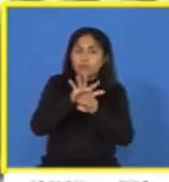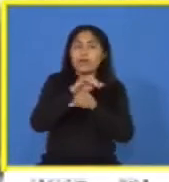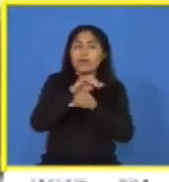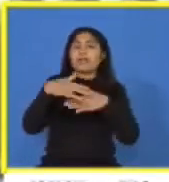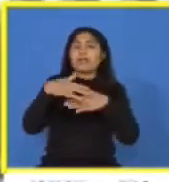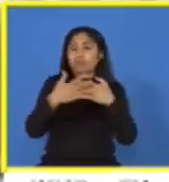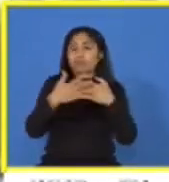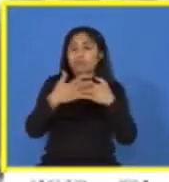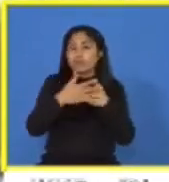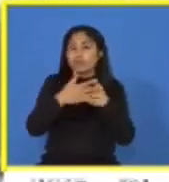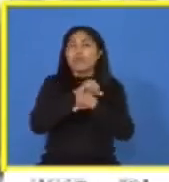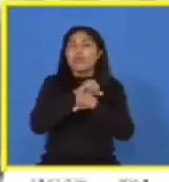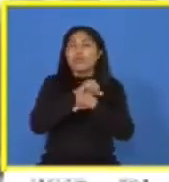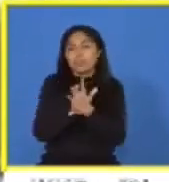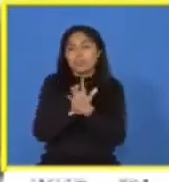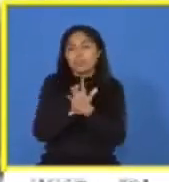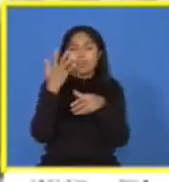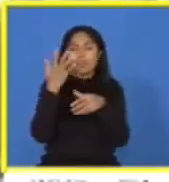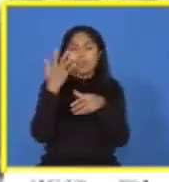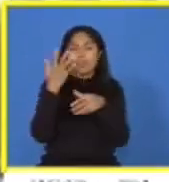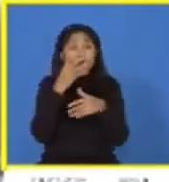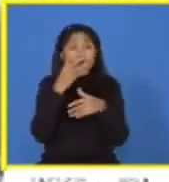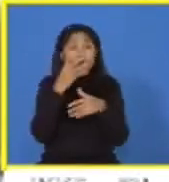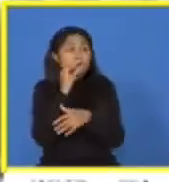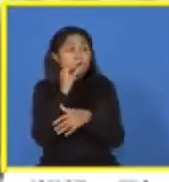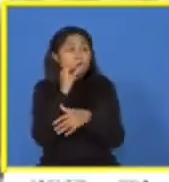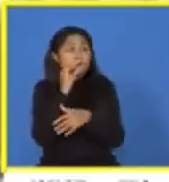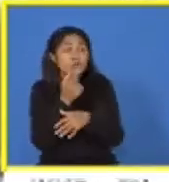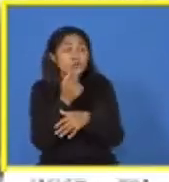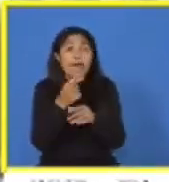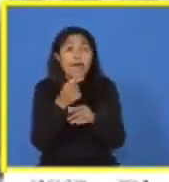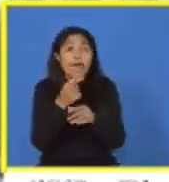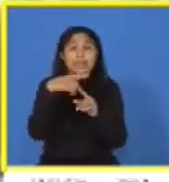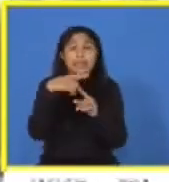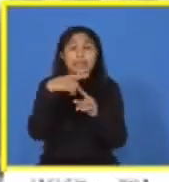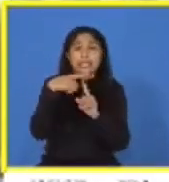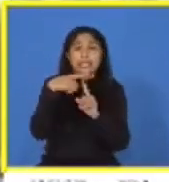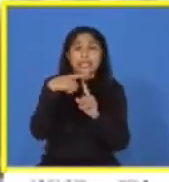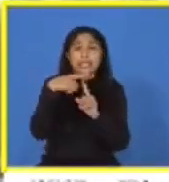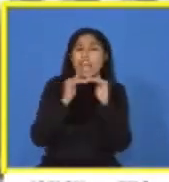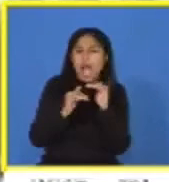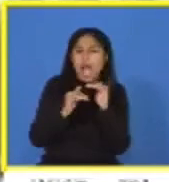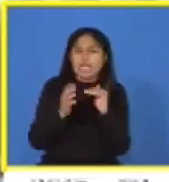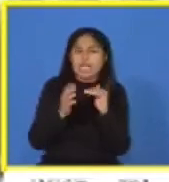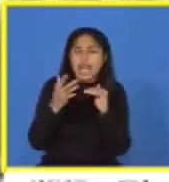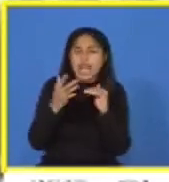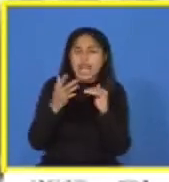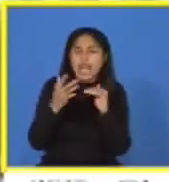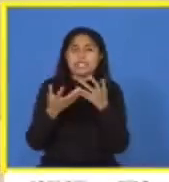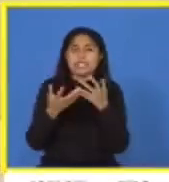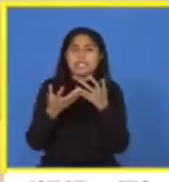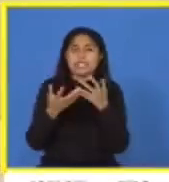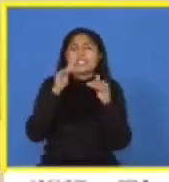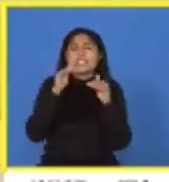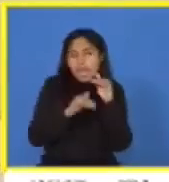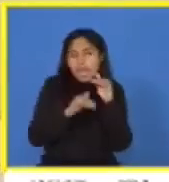gejala-gejala dari COVID itu sendiri yang tadi kita sebut tingkat sedang dan tingkat berat. Baik, kemudian Ibu Emma.